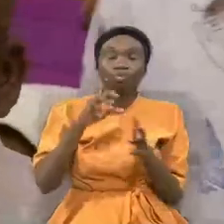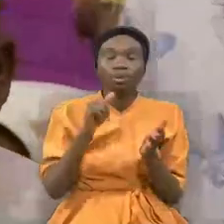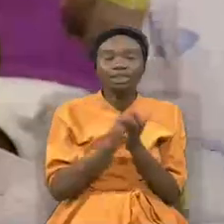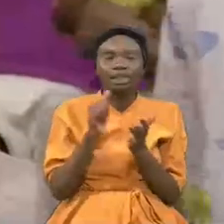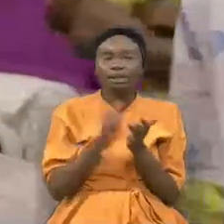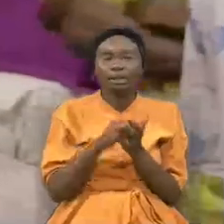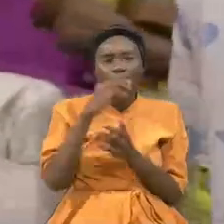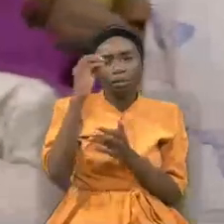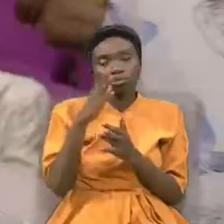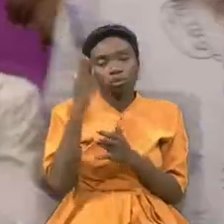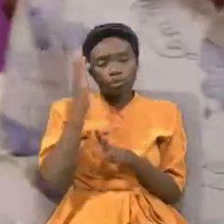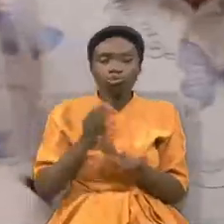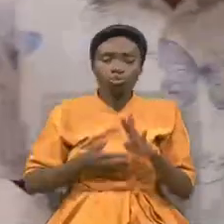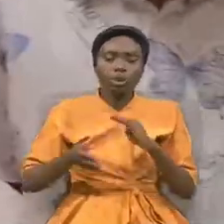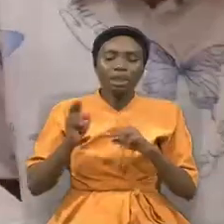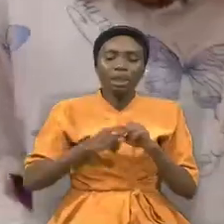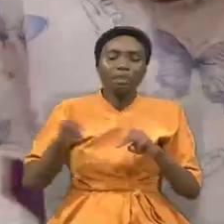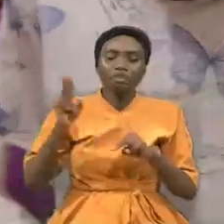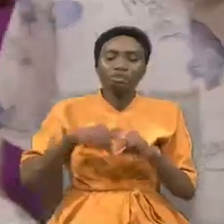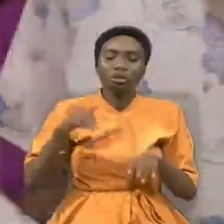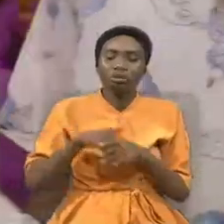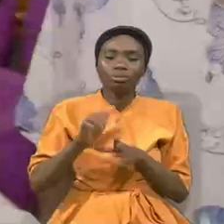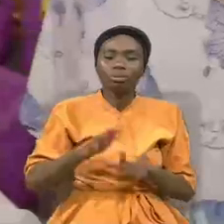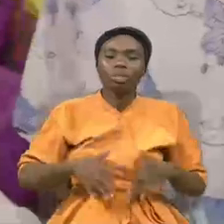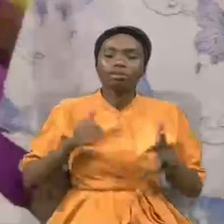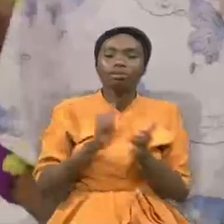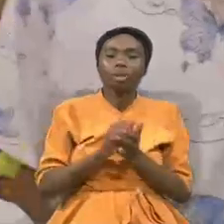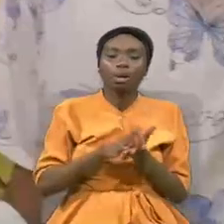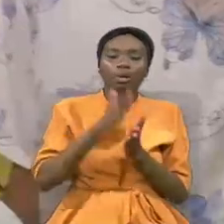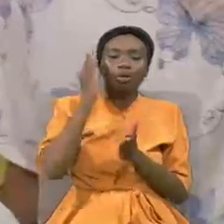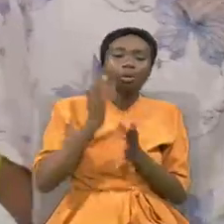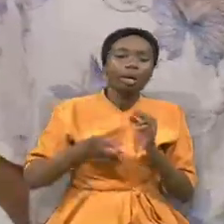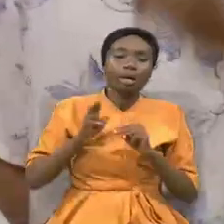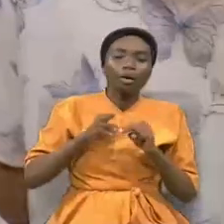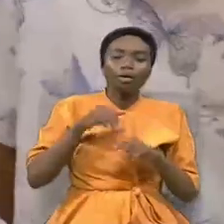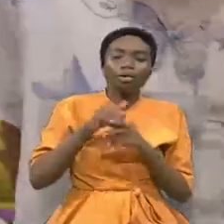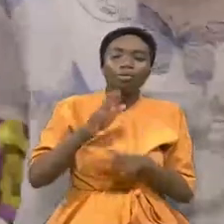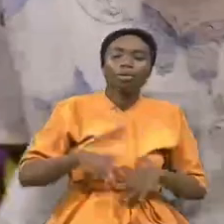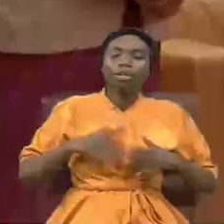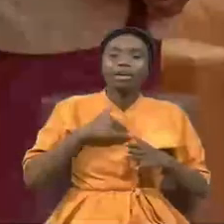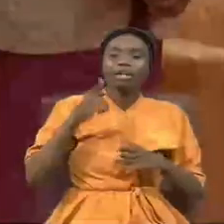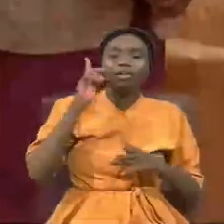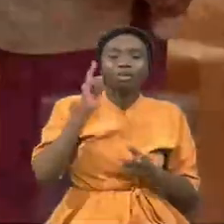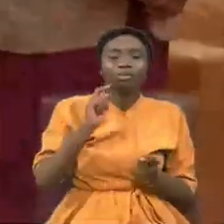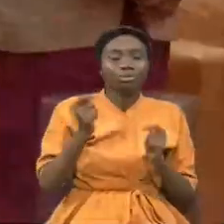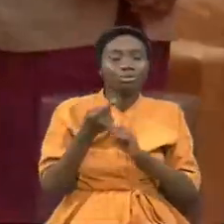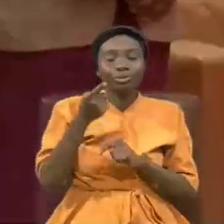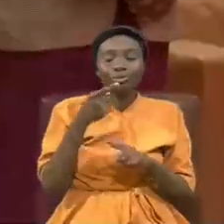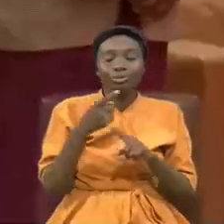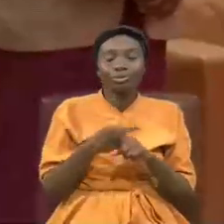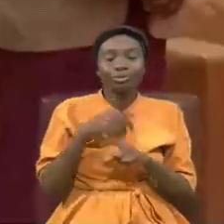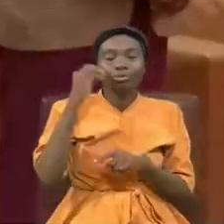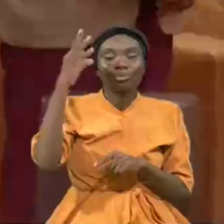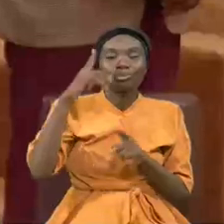Parlez-lui afin que la grâce là augmente dans votre vie, que la gloire là soit dans votre vie et qu'il vous change, qu'il vous